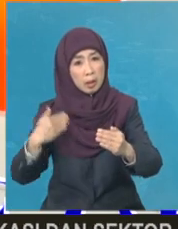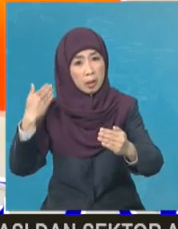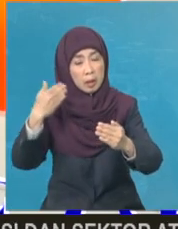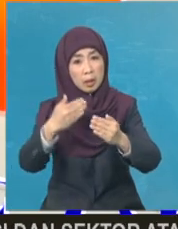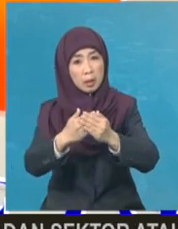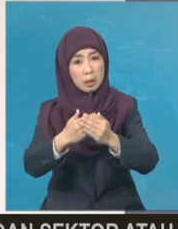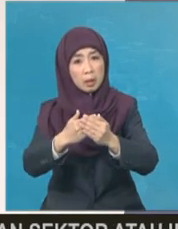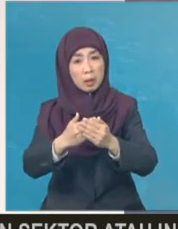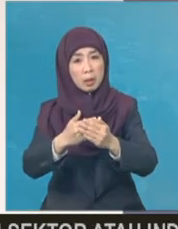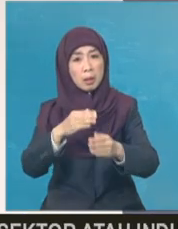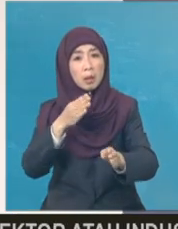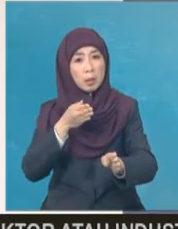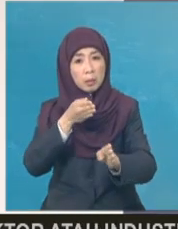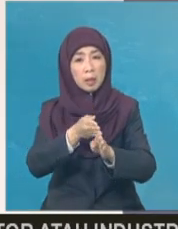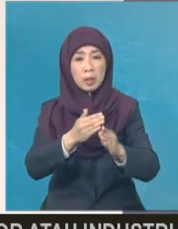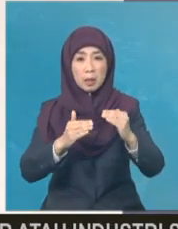peringkat Master